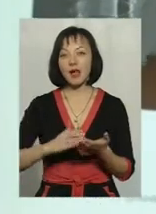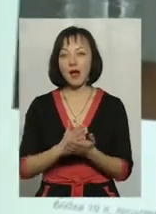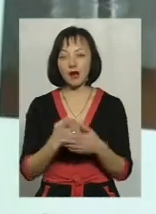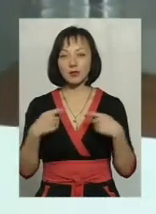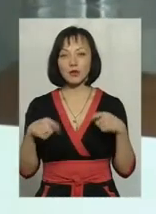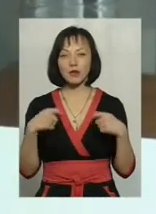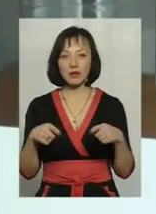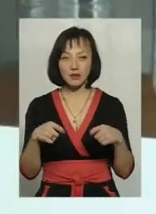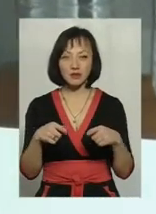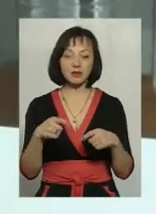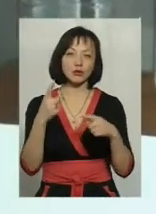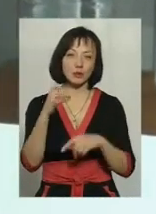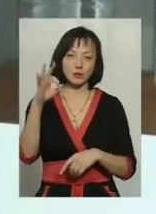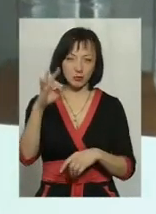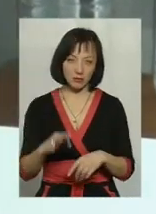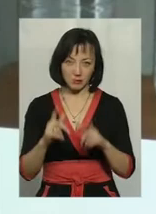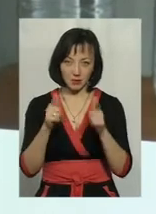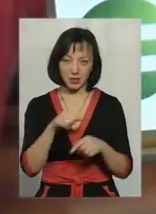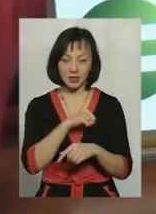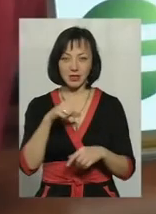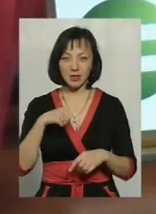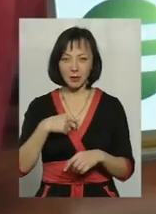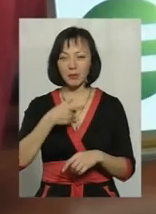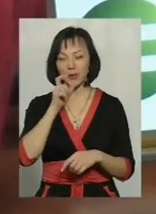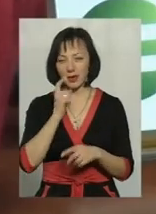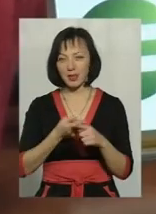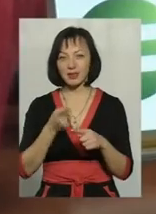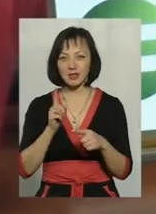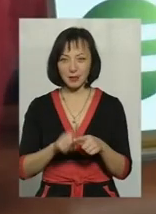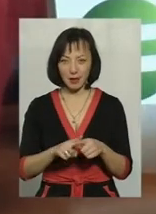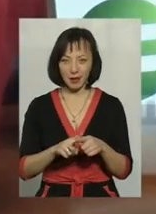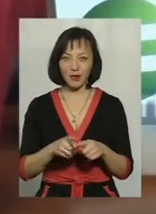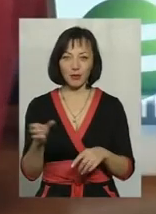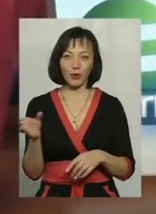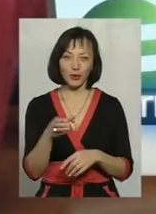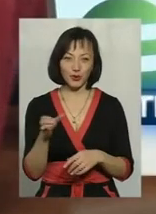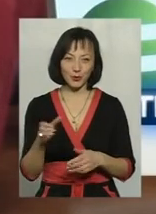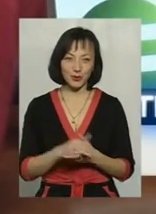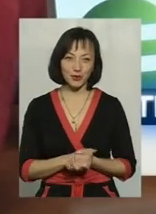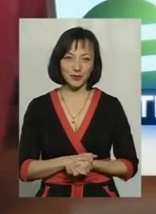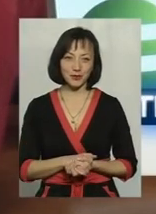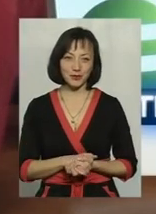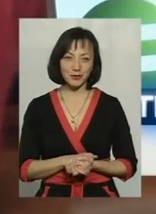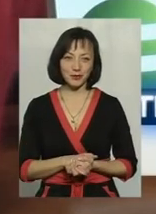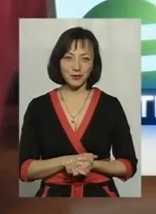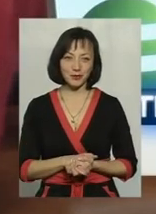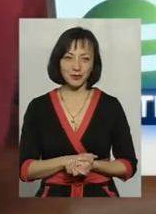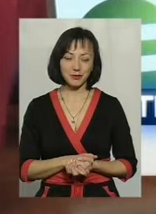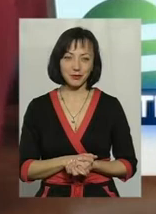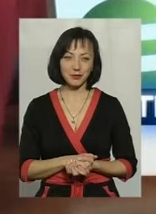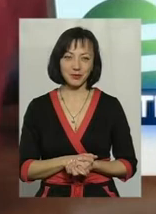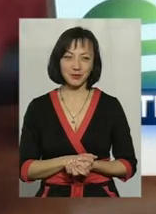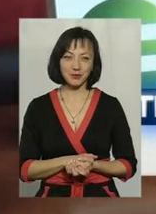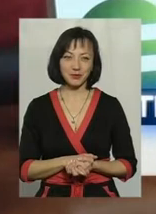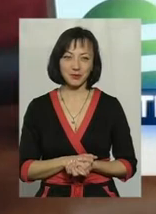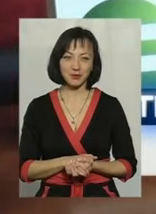продавець, дає голову на відсіч, бо й сам запевняє, п'є цей контрабандний продукт. я беру себе, то есть делаю хреновуху, медовуху, друзья, мне делают,